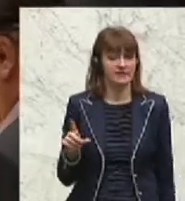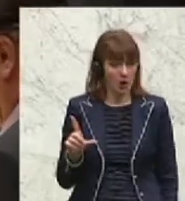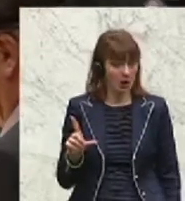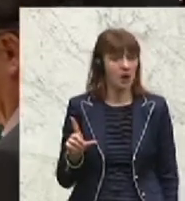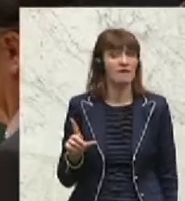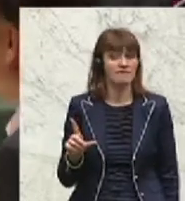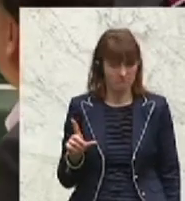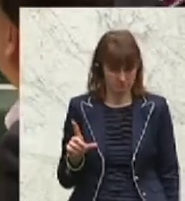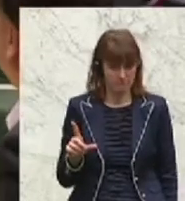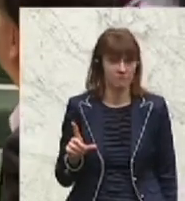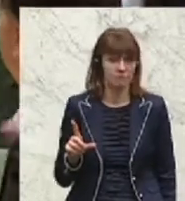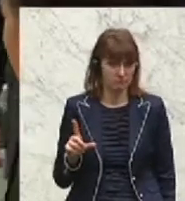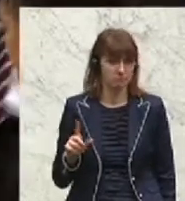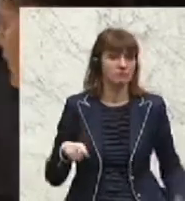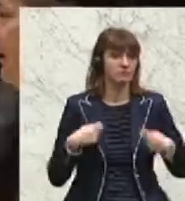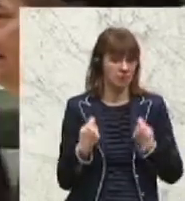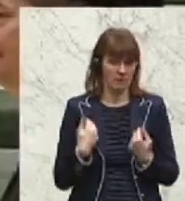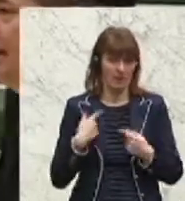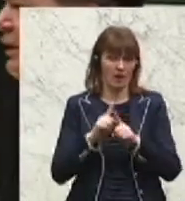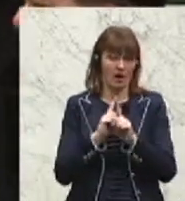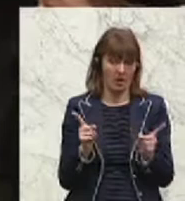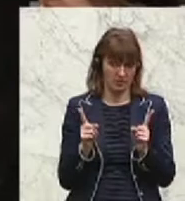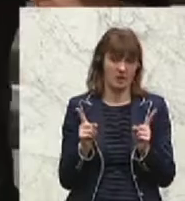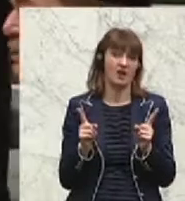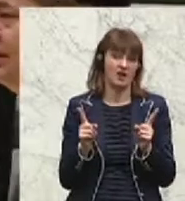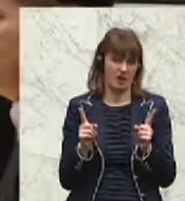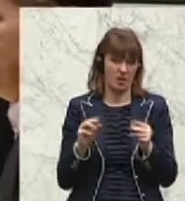in dem Jahr 2012 auch noch andere Auseinandersetzungen gegeben,